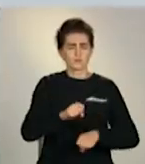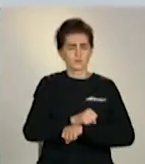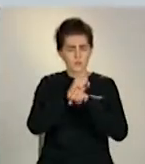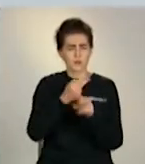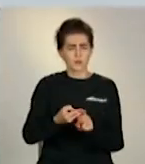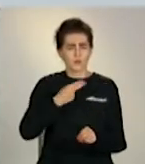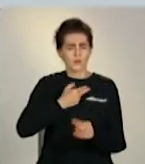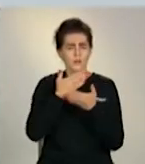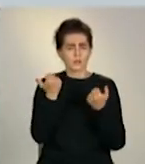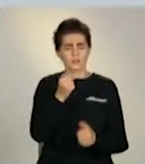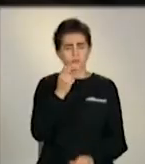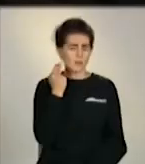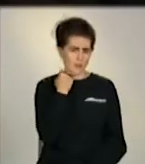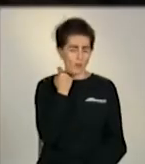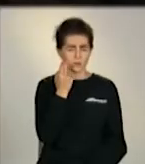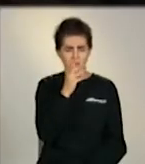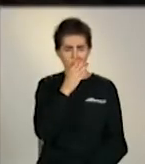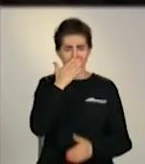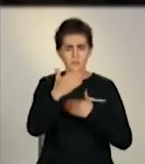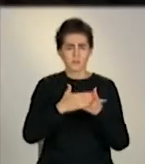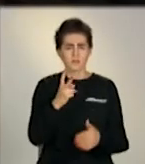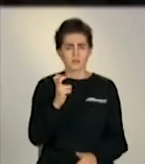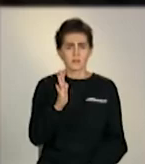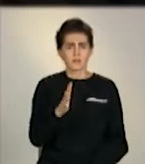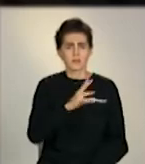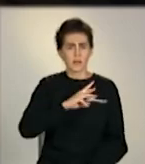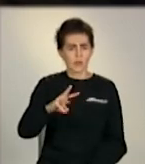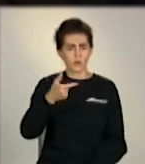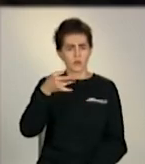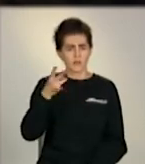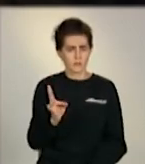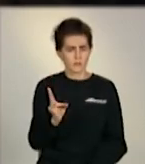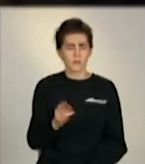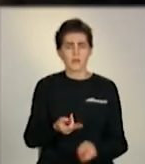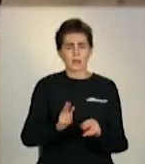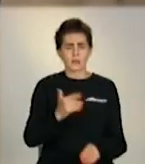з зарплатні, які сягнули 250 мільйонів гривень.